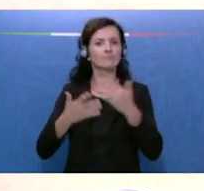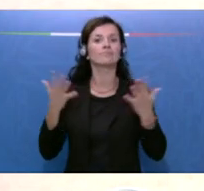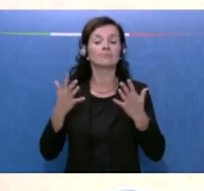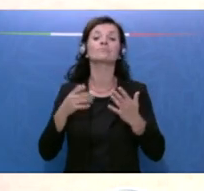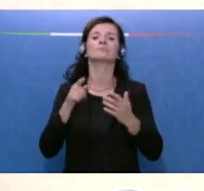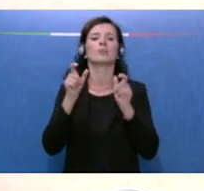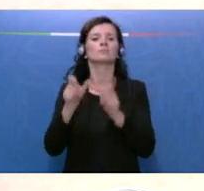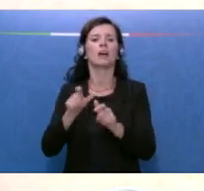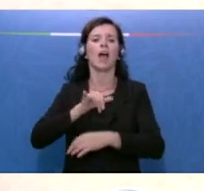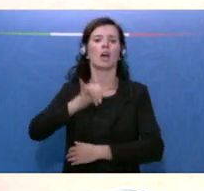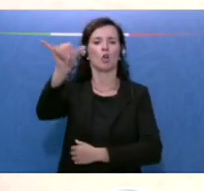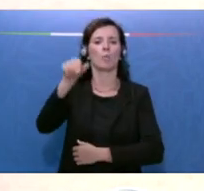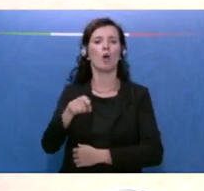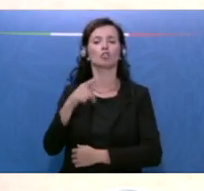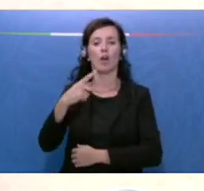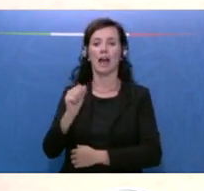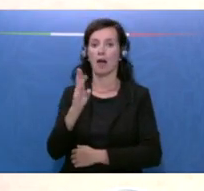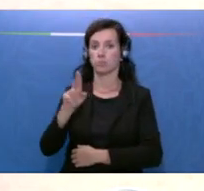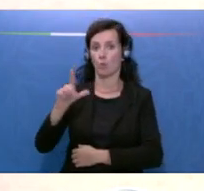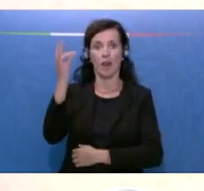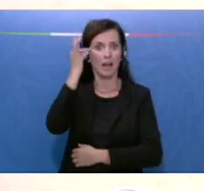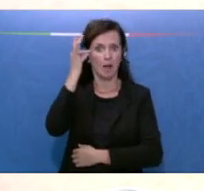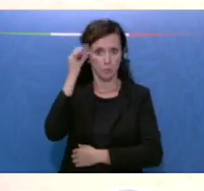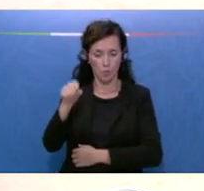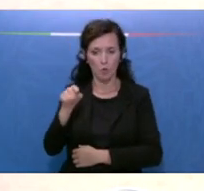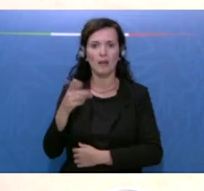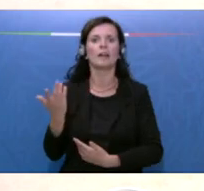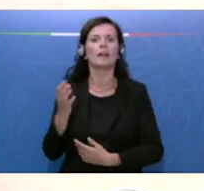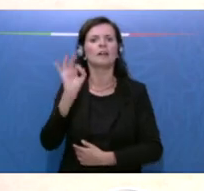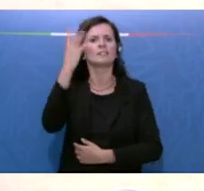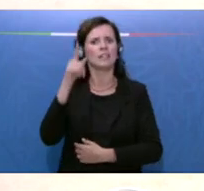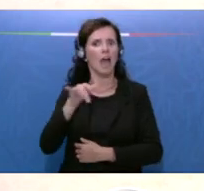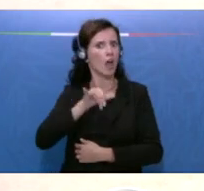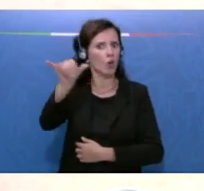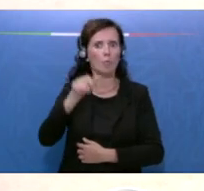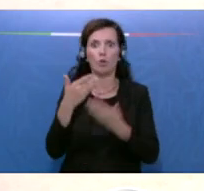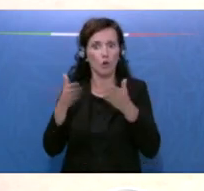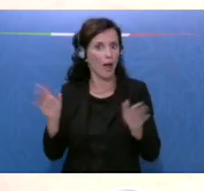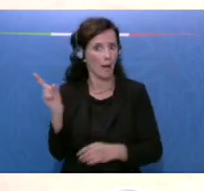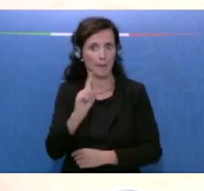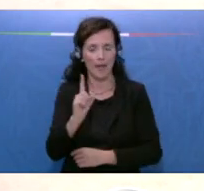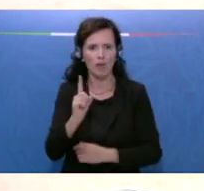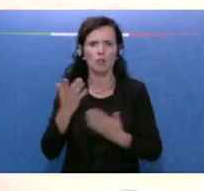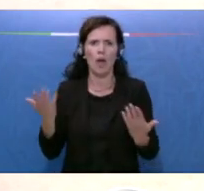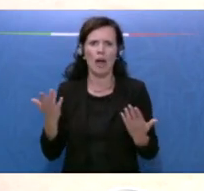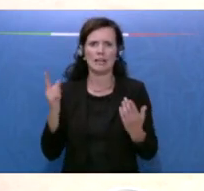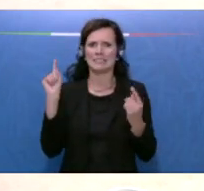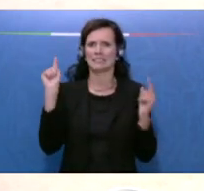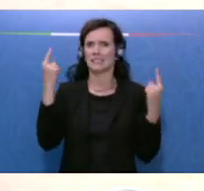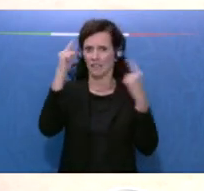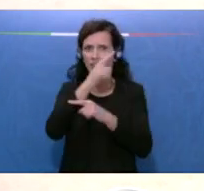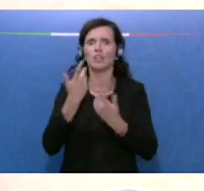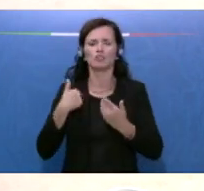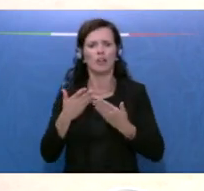di nuovo perché se l'aeroporto di kabul non rimane aperto molto difficile coordinare e organizzare l'assistenza